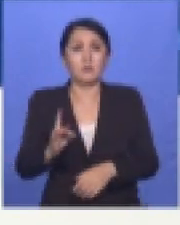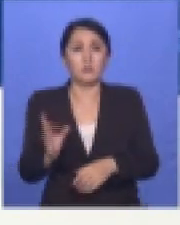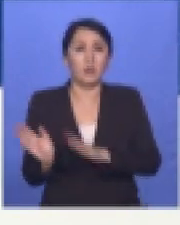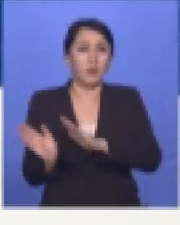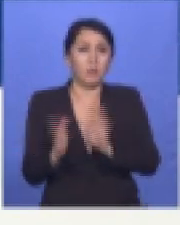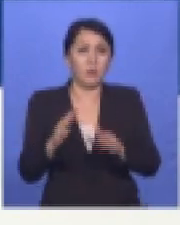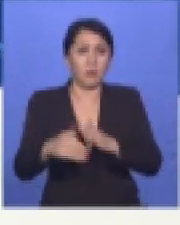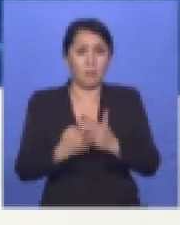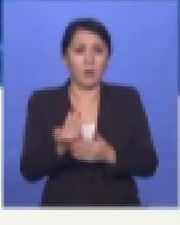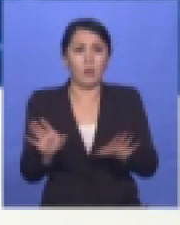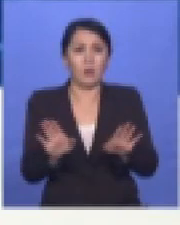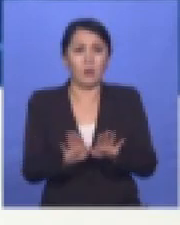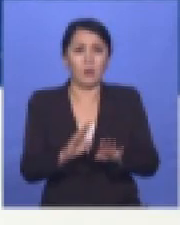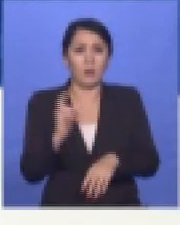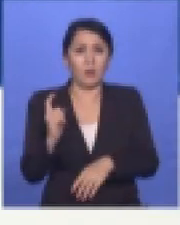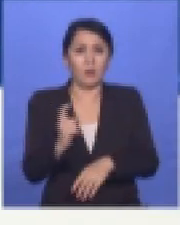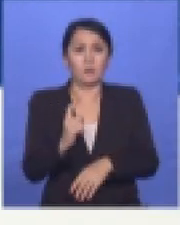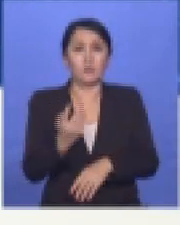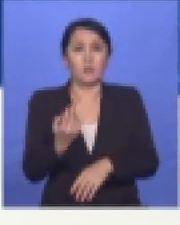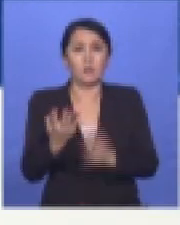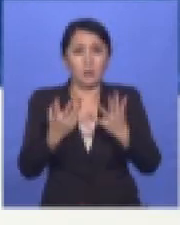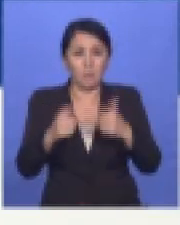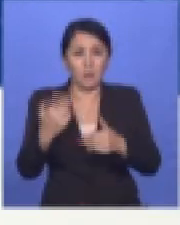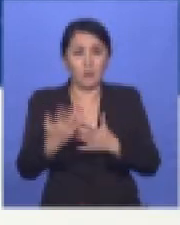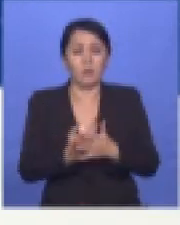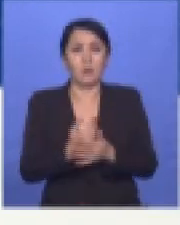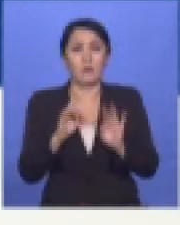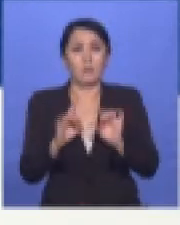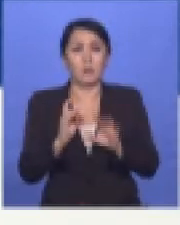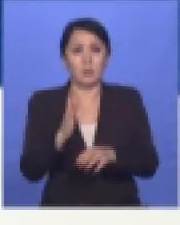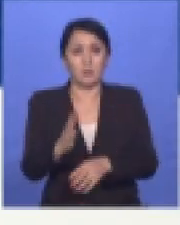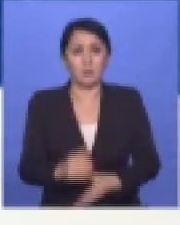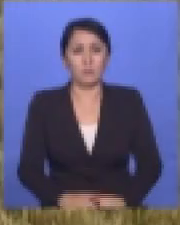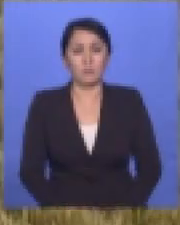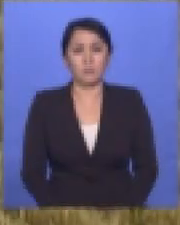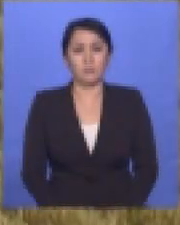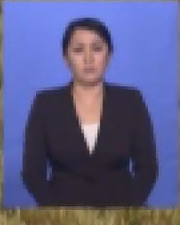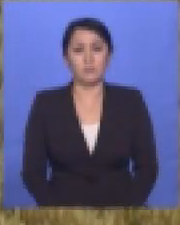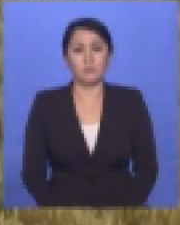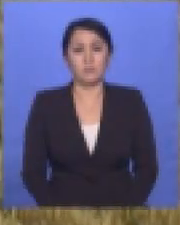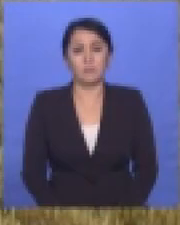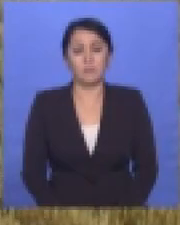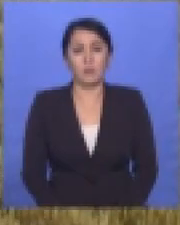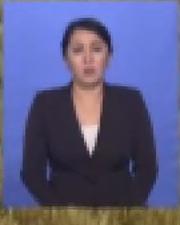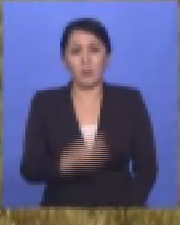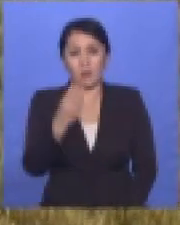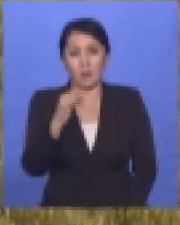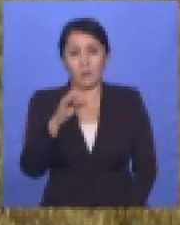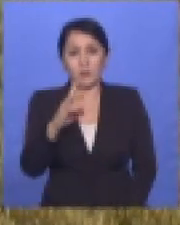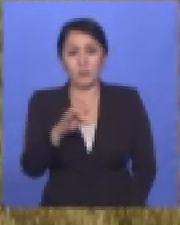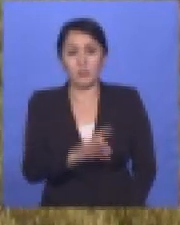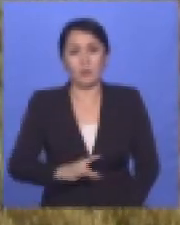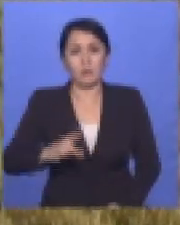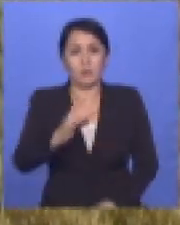қандай деңгейде? Шаруалар егіннің қанша көлемін жинап үлгерген? Арна тілшісі біліп қайтты. Бұл Шалақын ауданының